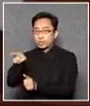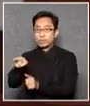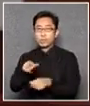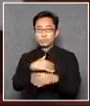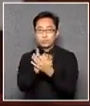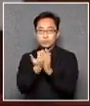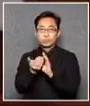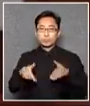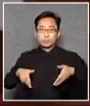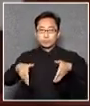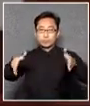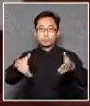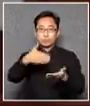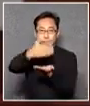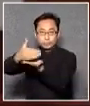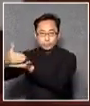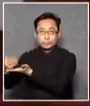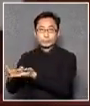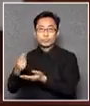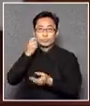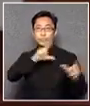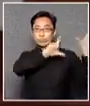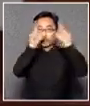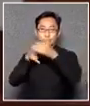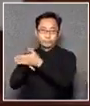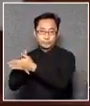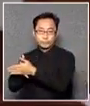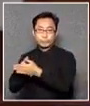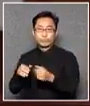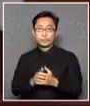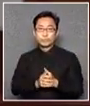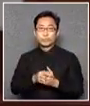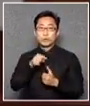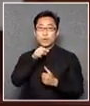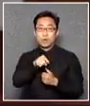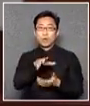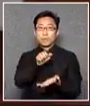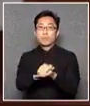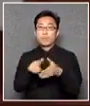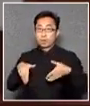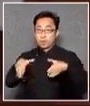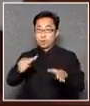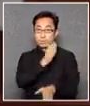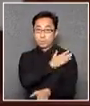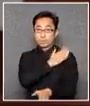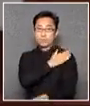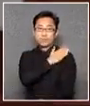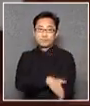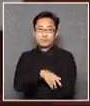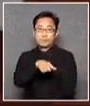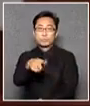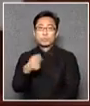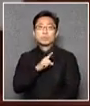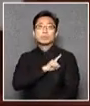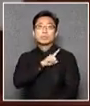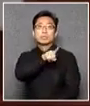碍其他市民的日常生活，推卸触发占领街头运动的责任，为自己的专